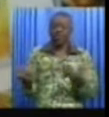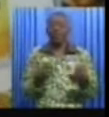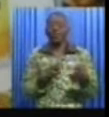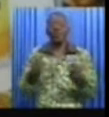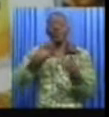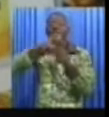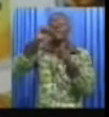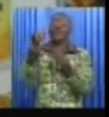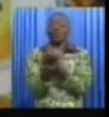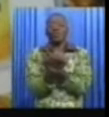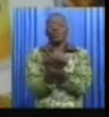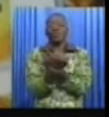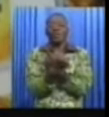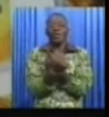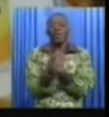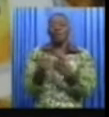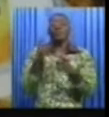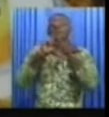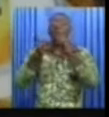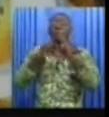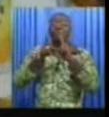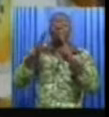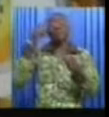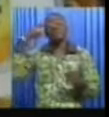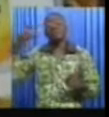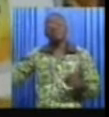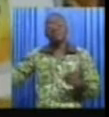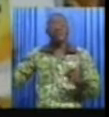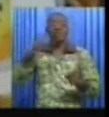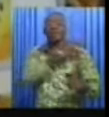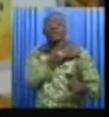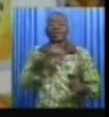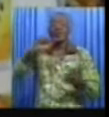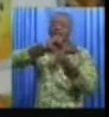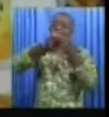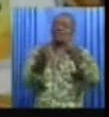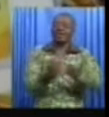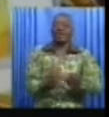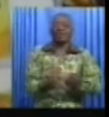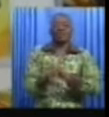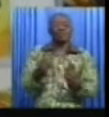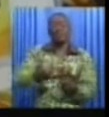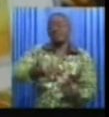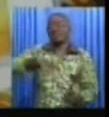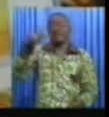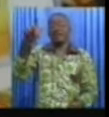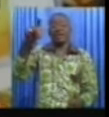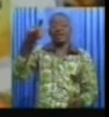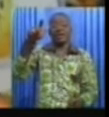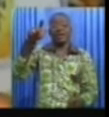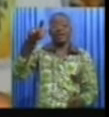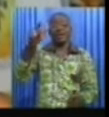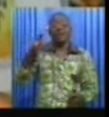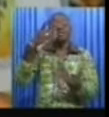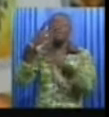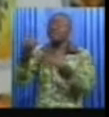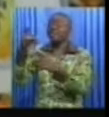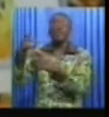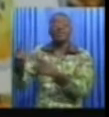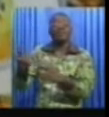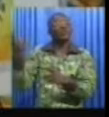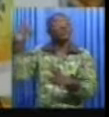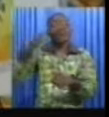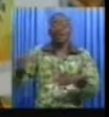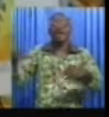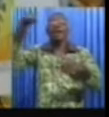sociaux, on parle de révolution, de changement. Il y a aussi une aspiration très grande à la démocratie, à l'alternance